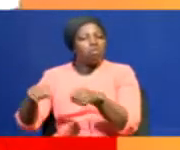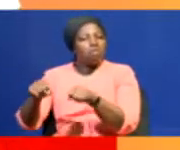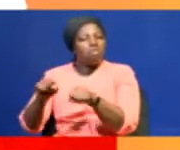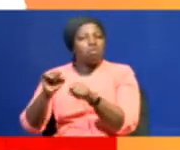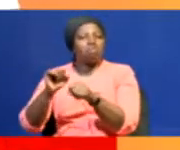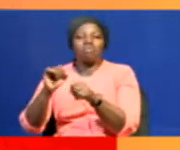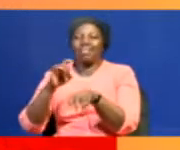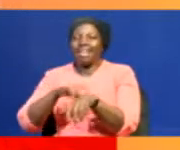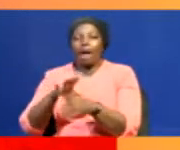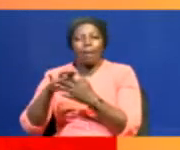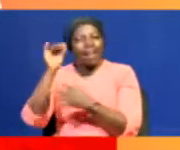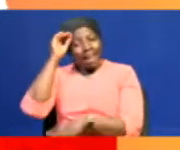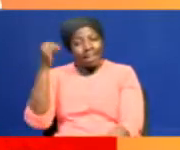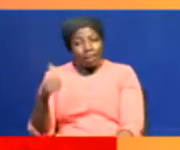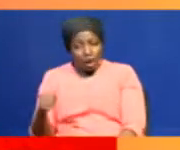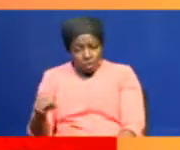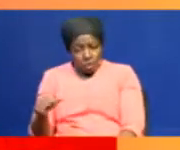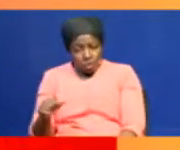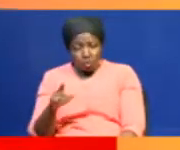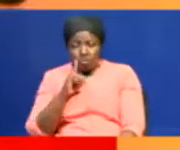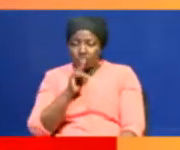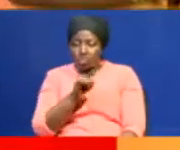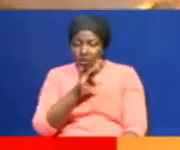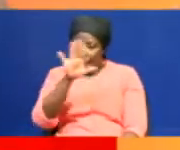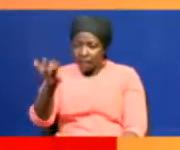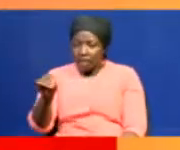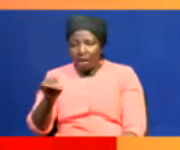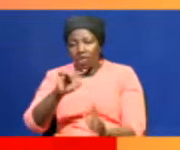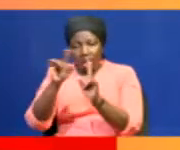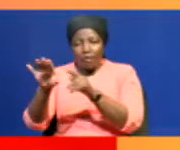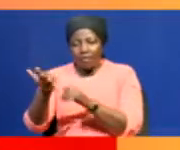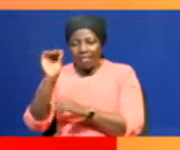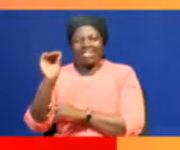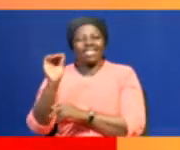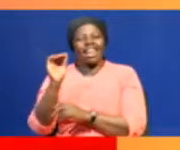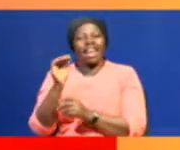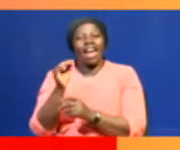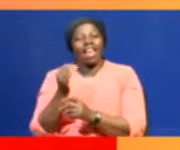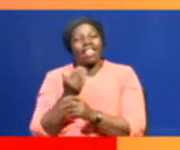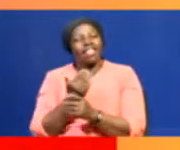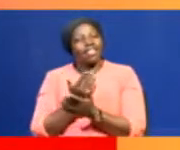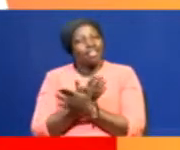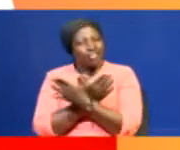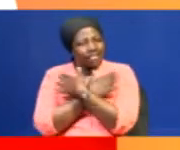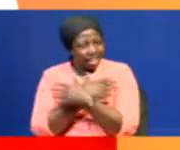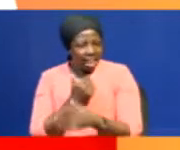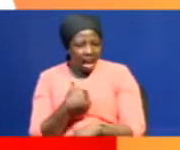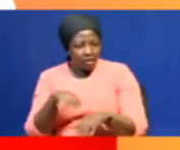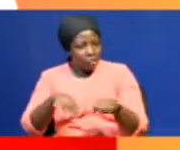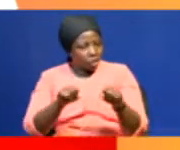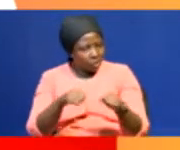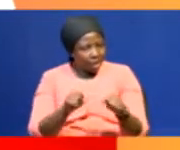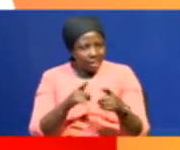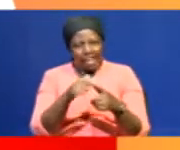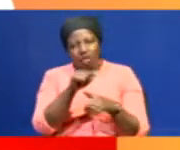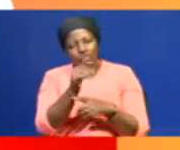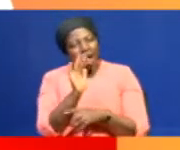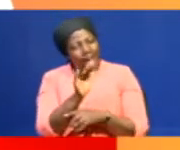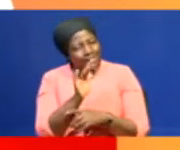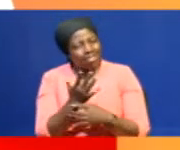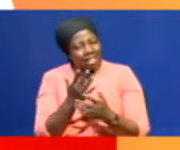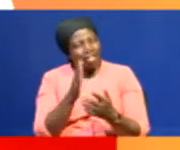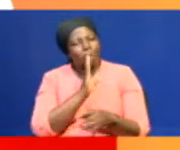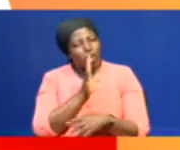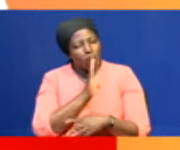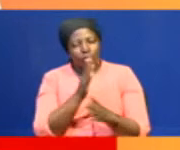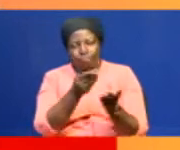rafiki yako akona pikipiki unamuomba unaendesha kutoka hapa mpaka pale. Wewe unajua kubalance pikipiki unaanza kubeba. So hiyo imekuwa challenge